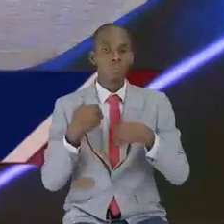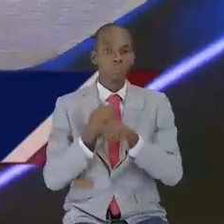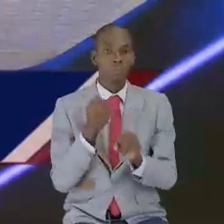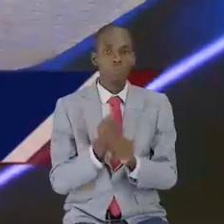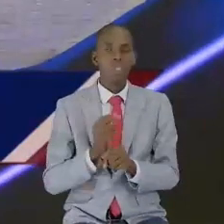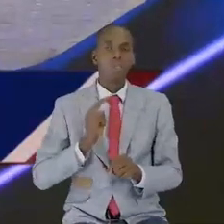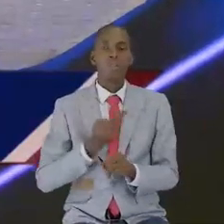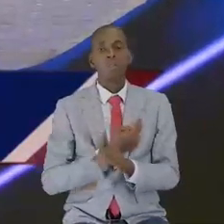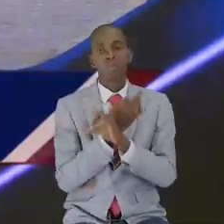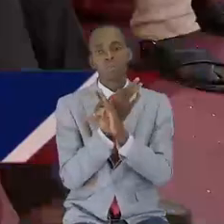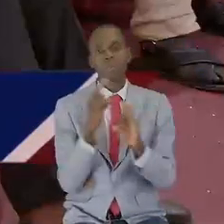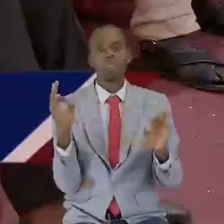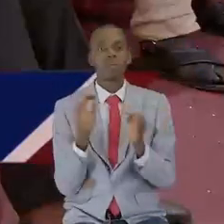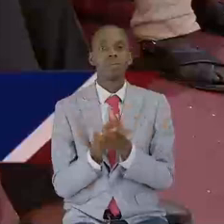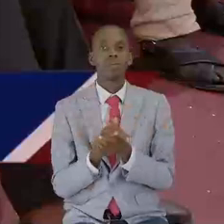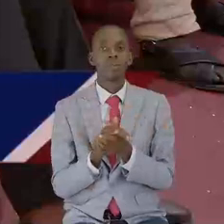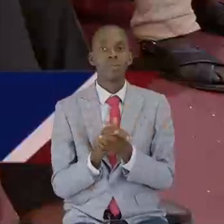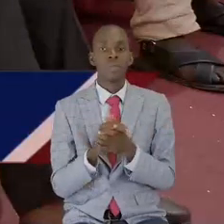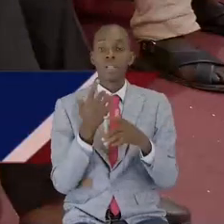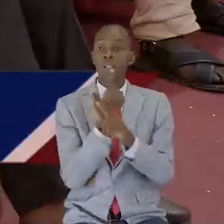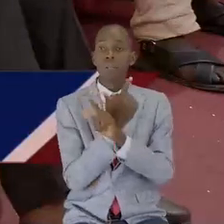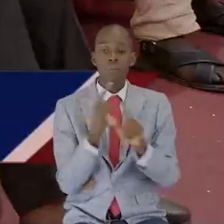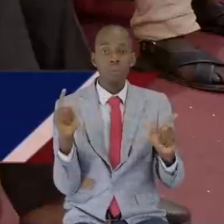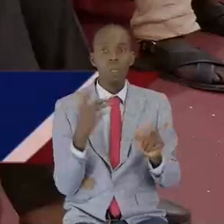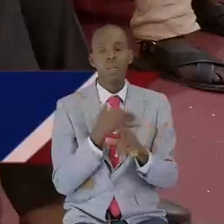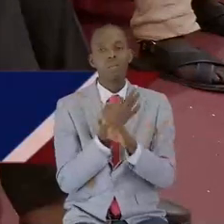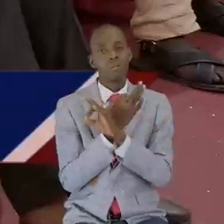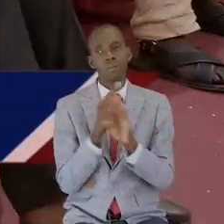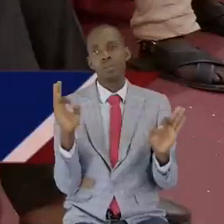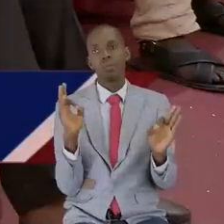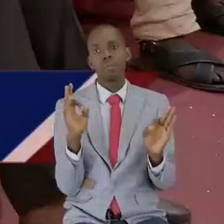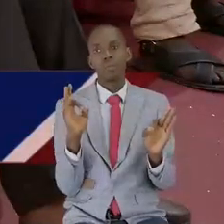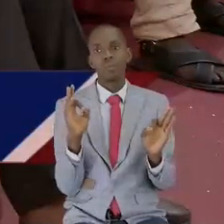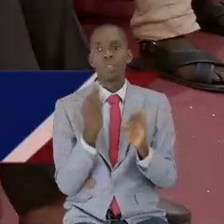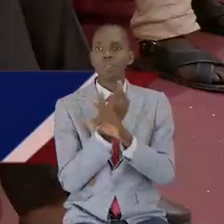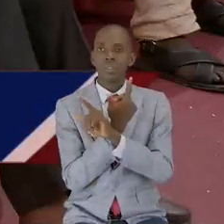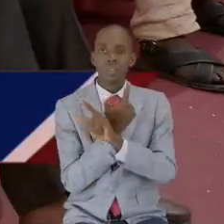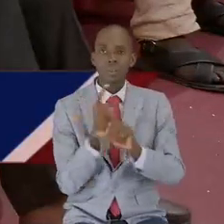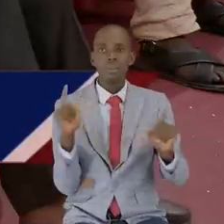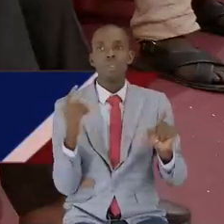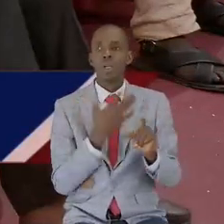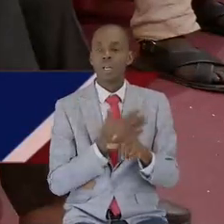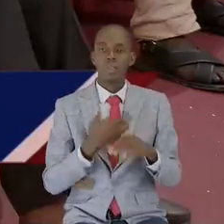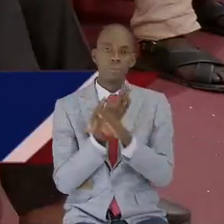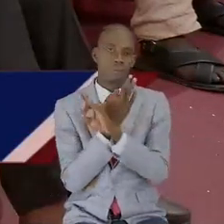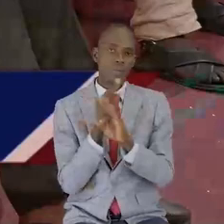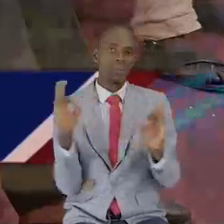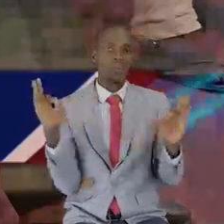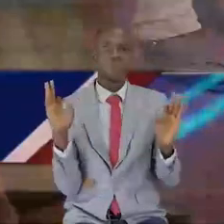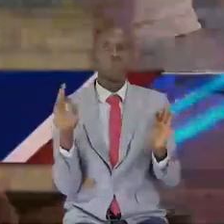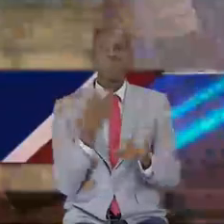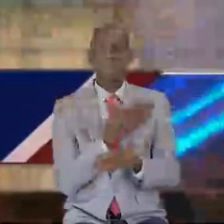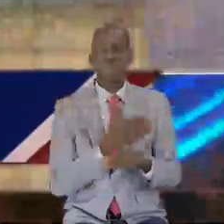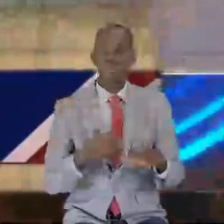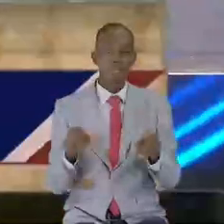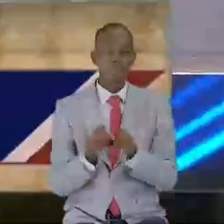affranchis. La liberté et la libération. La libération et la liberté. Comme nous